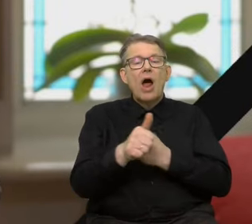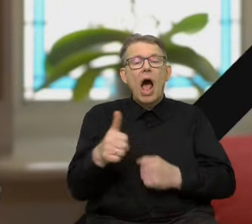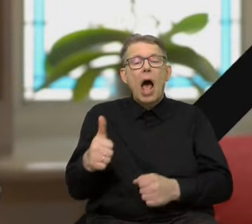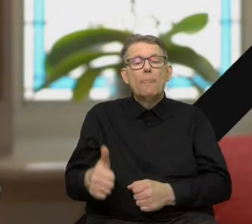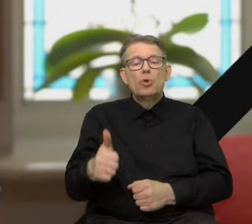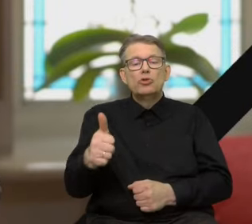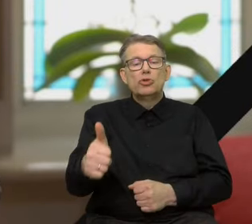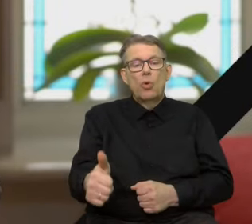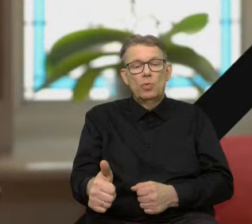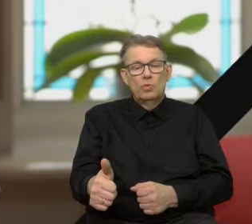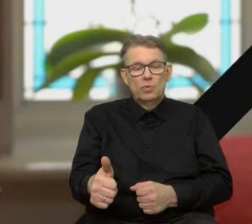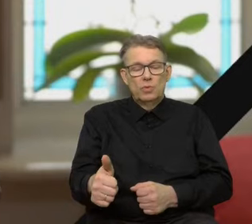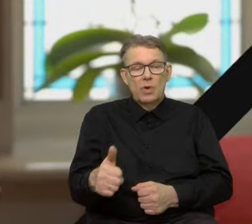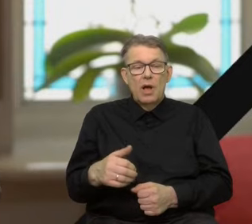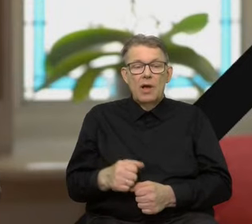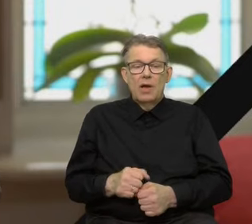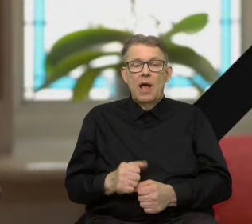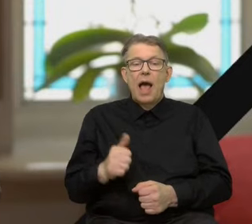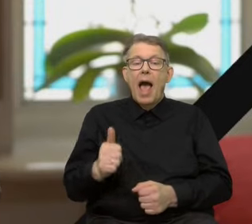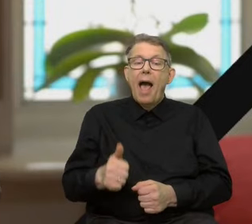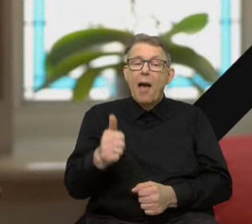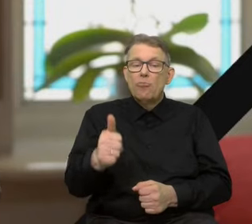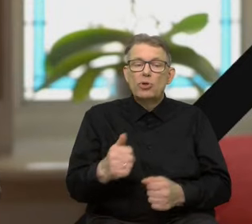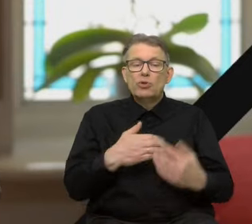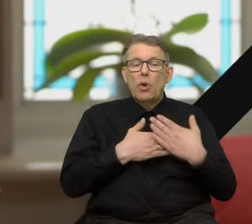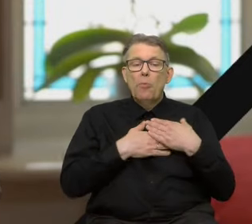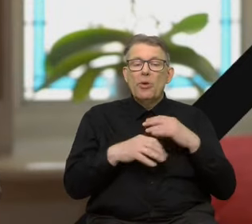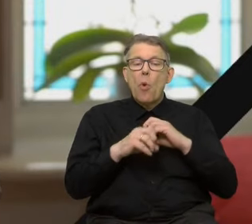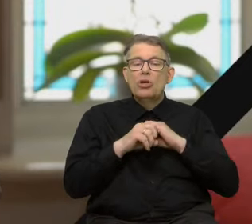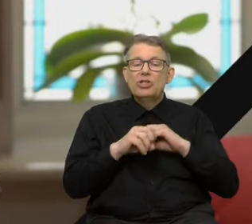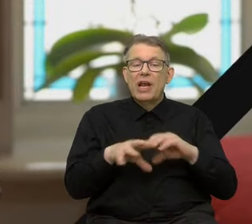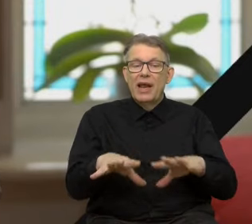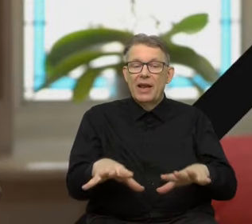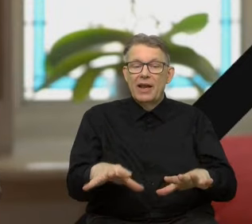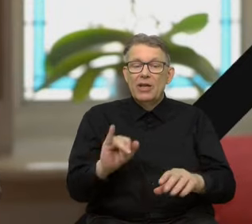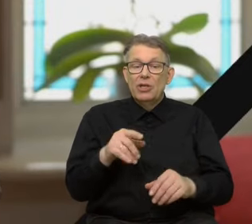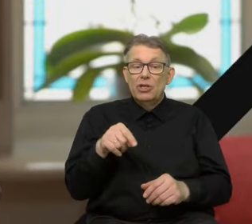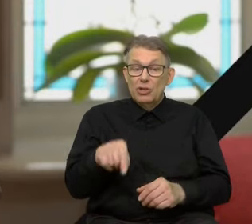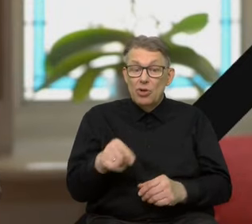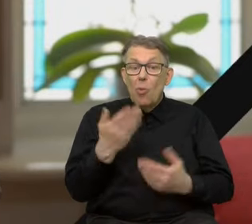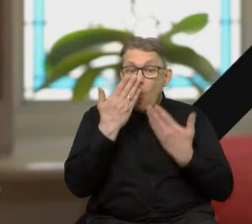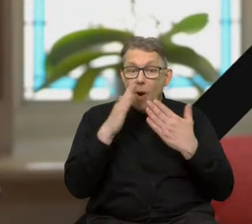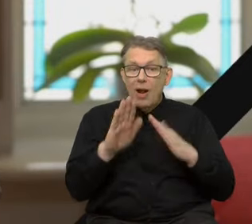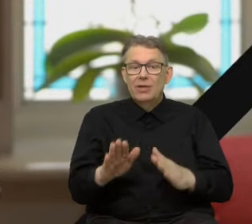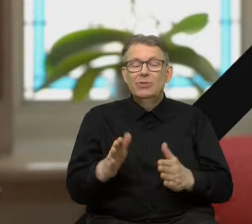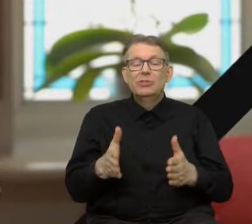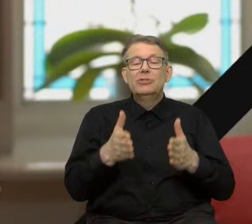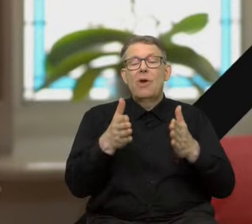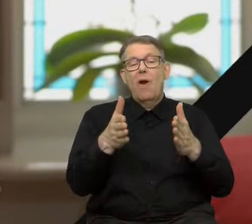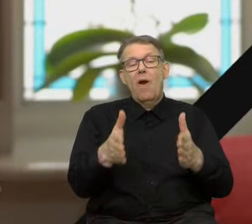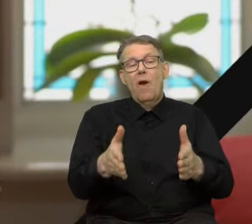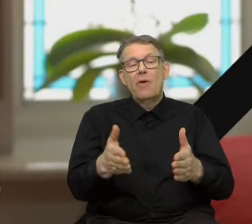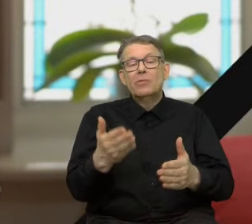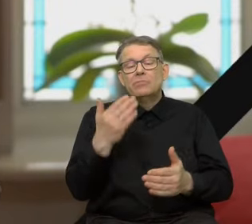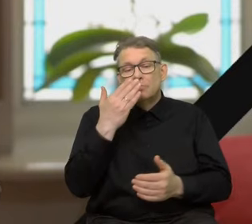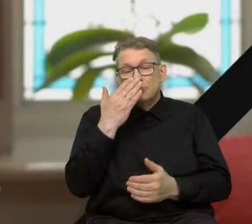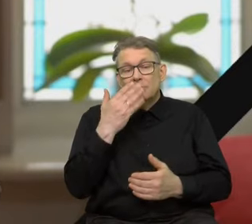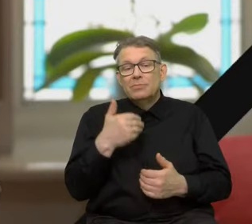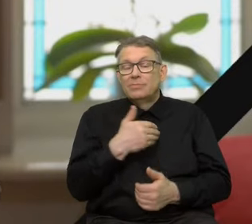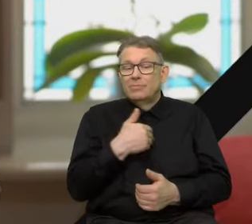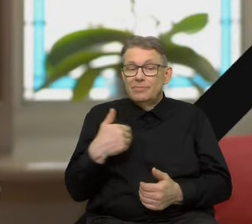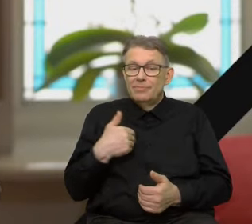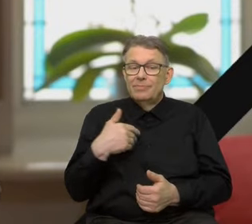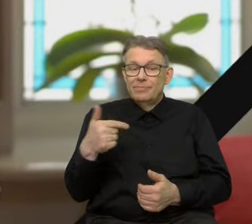apostołem. Apostołem miłosierdzia. I tu nam pokazuje drogi, jakimi powinniśmy